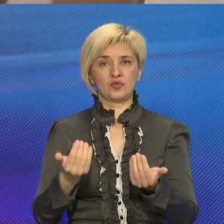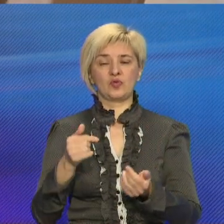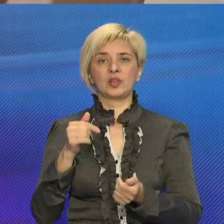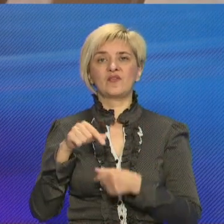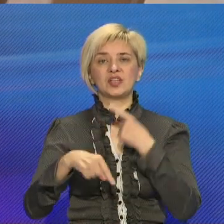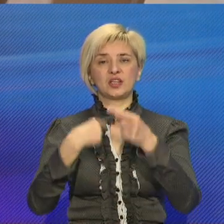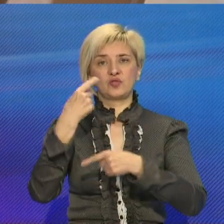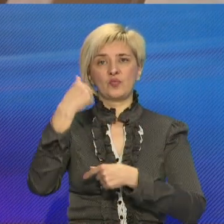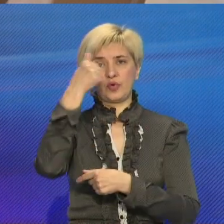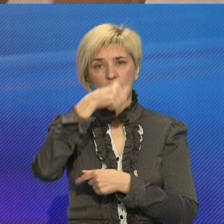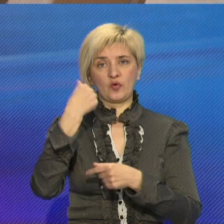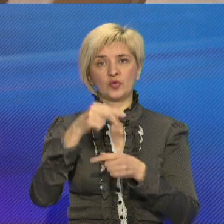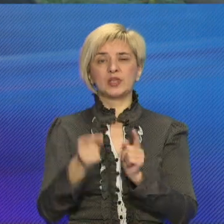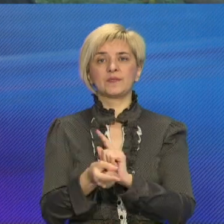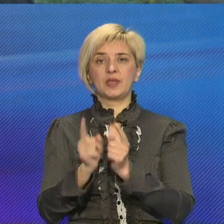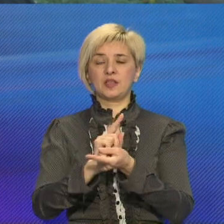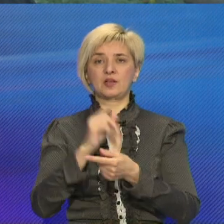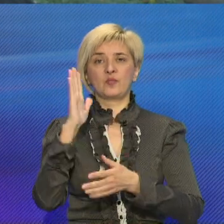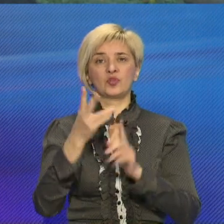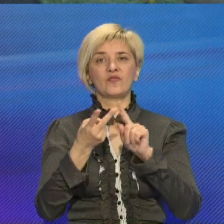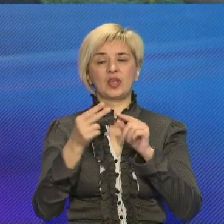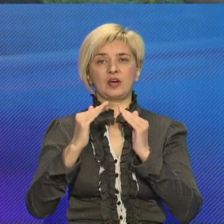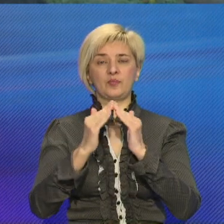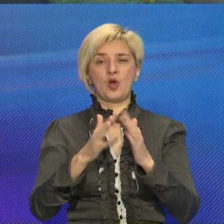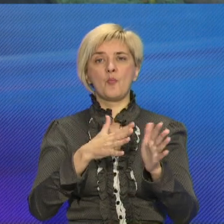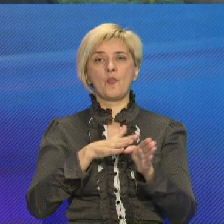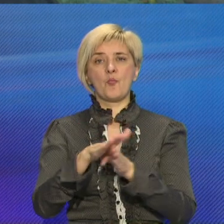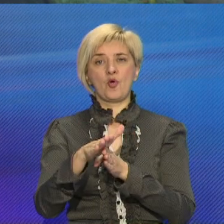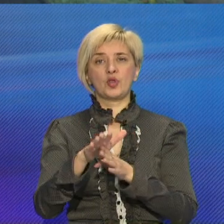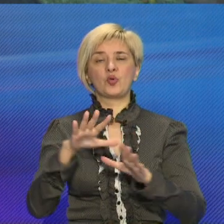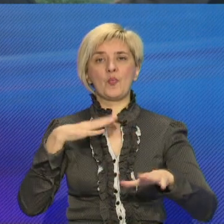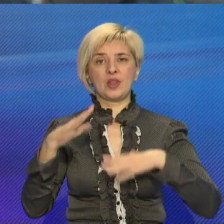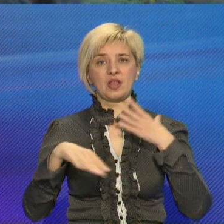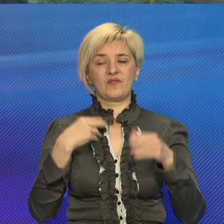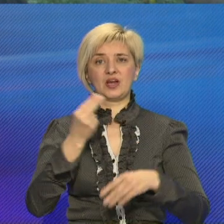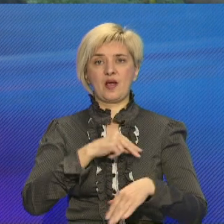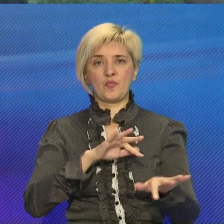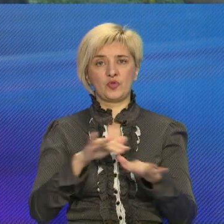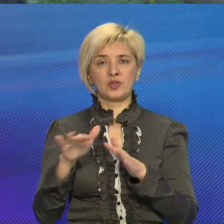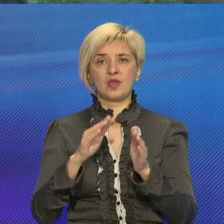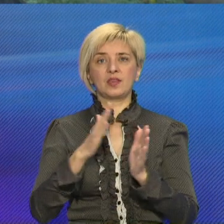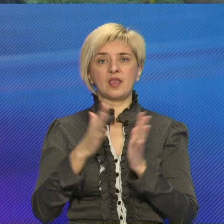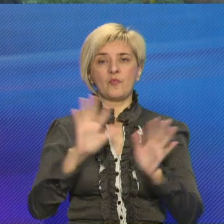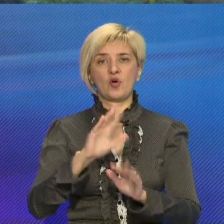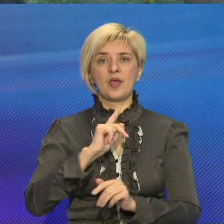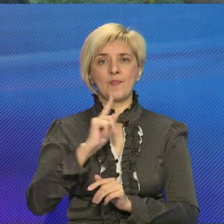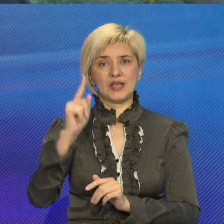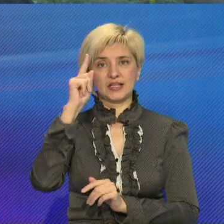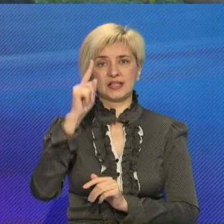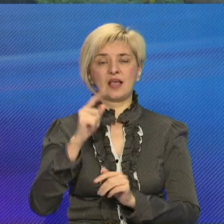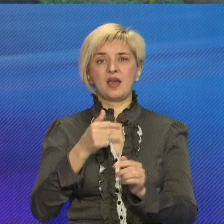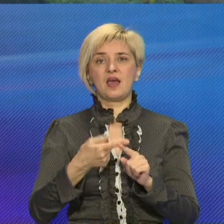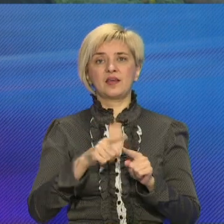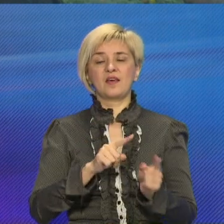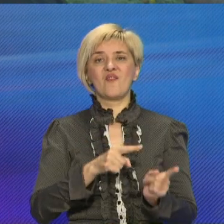змены чакаюць другі будынак школы. Полным ходом идут подготовительные работы, они должны составить не более месяца. Это вынос сетей, это